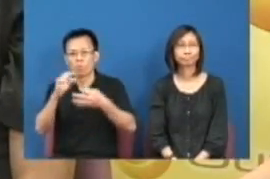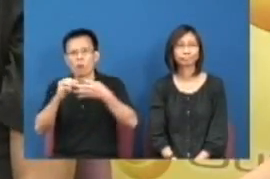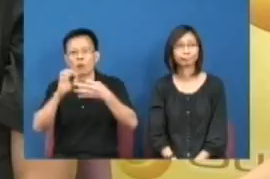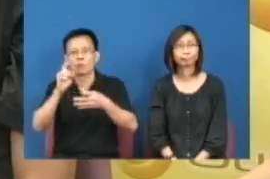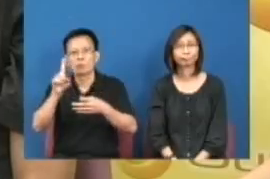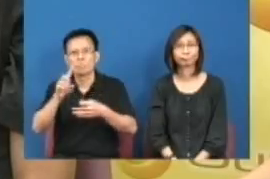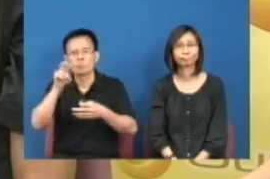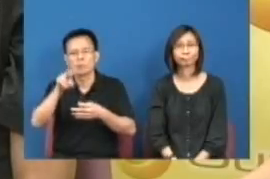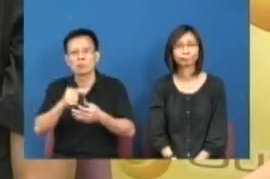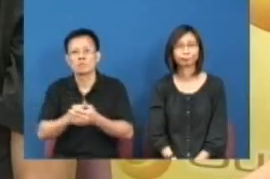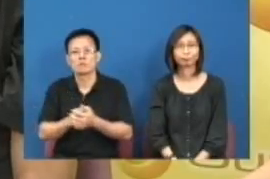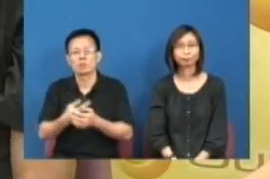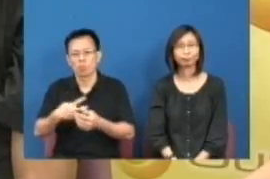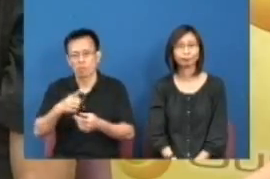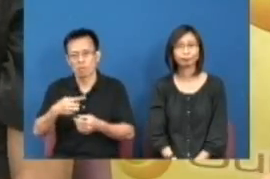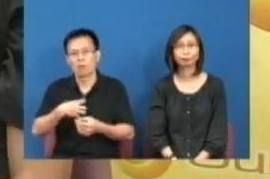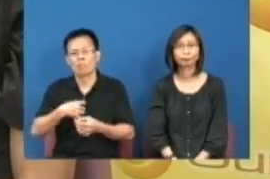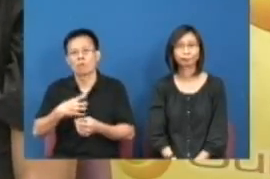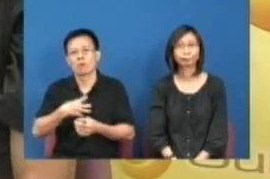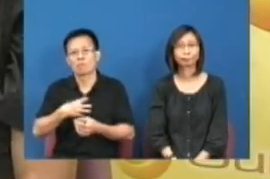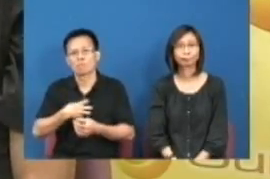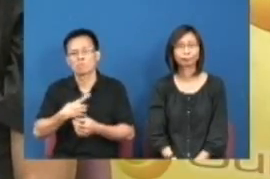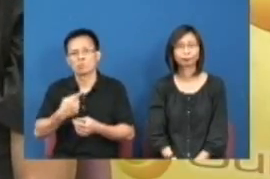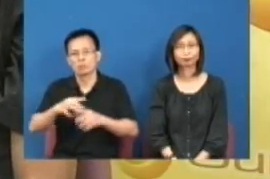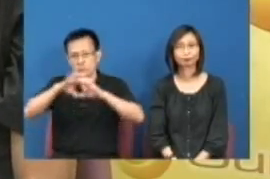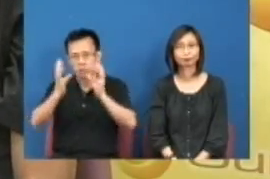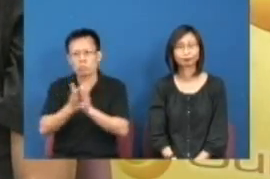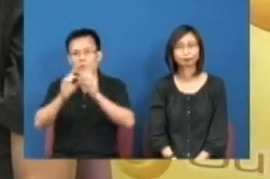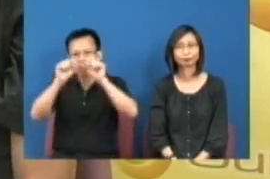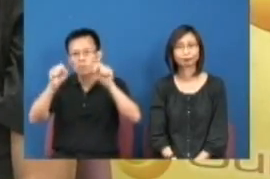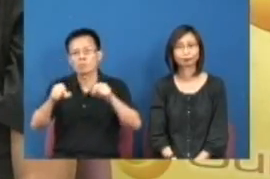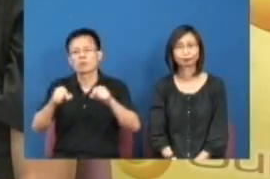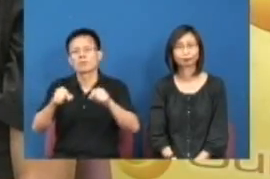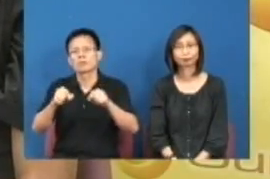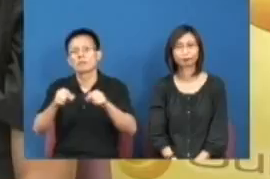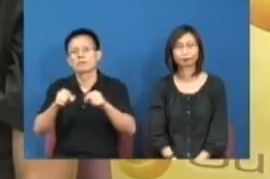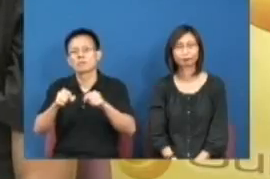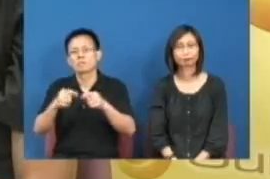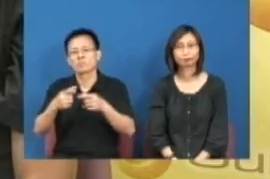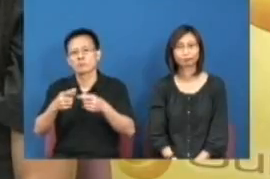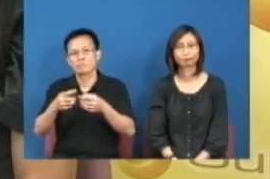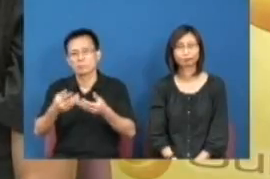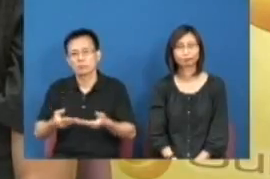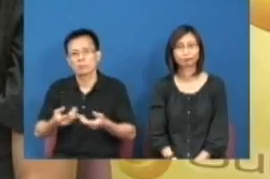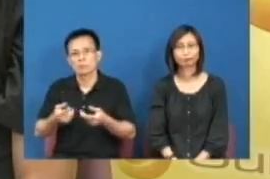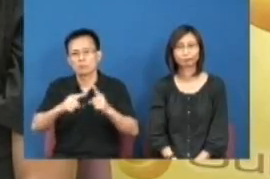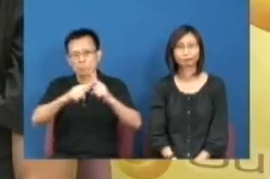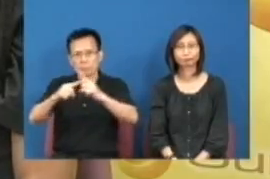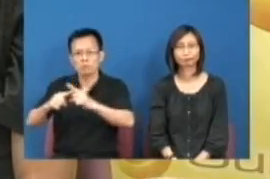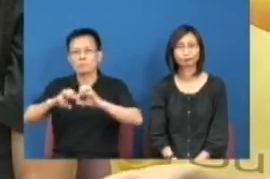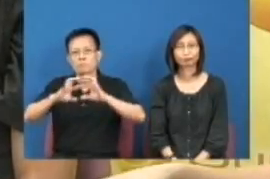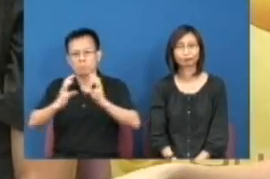咁我覺得整個問題就係呢個亦都係民主黨喺